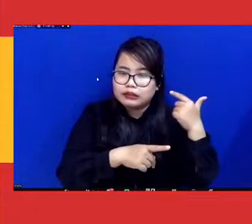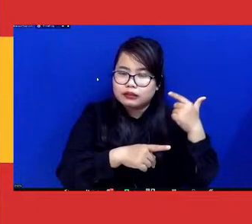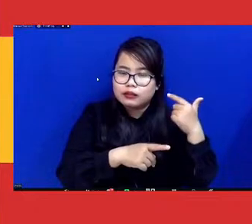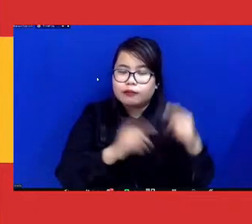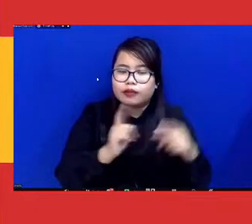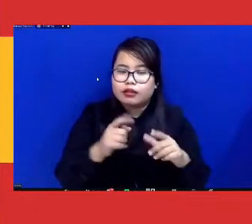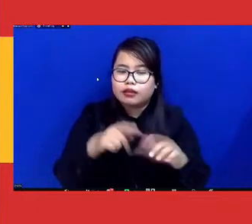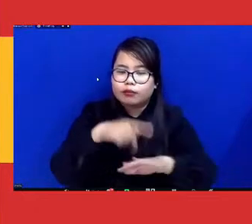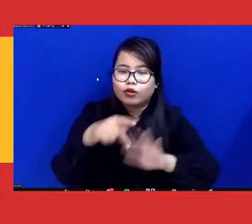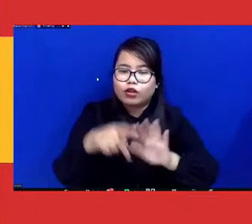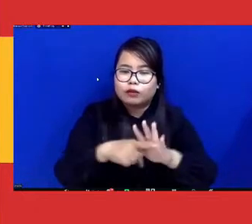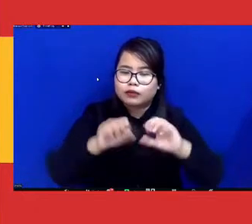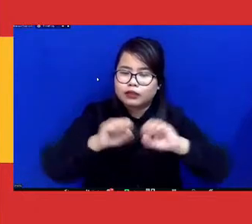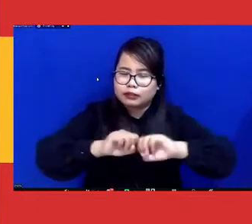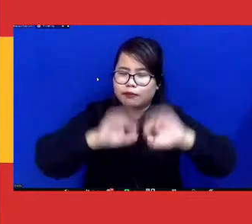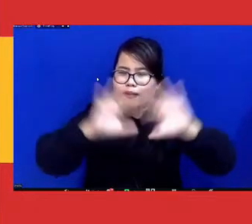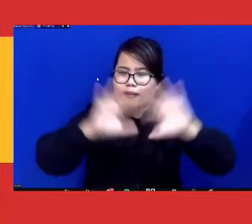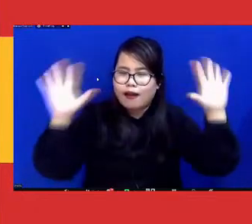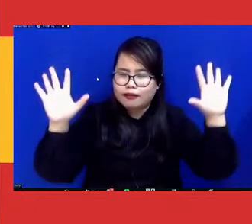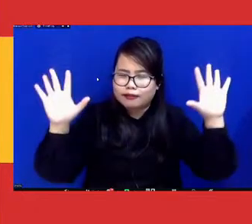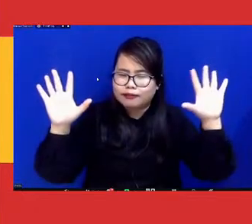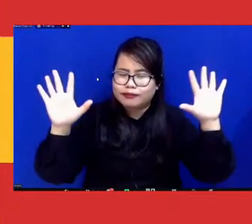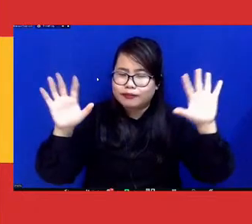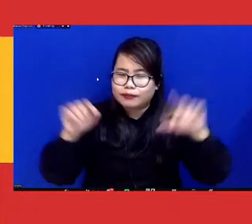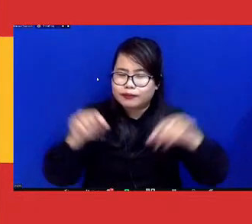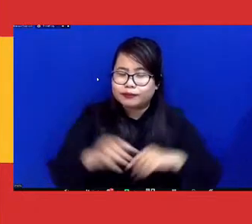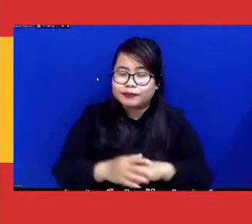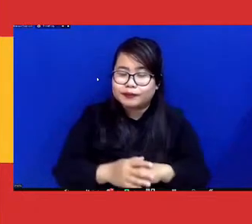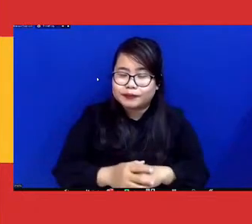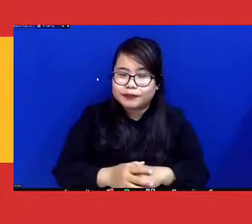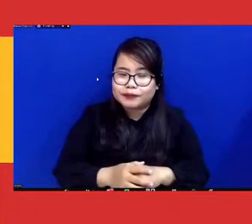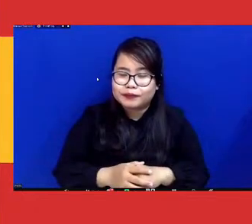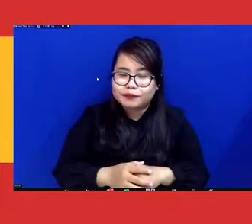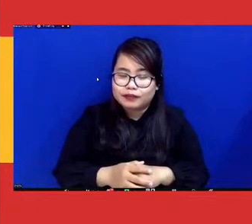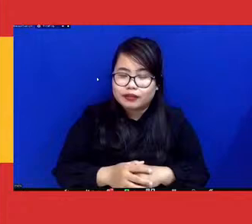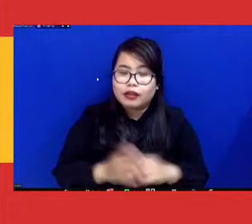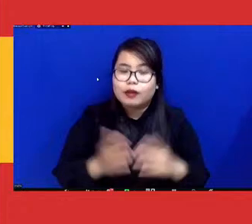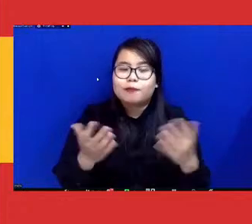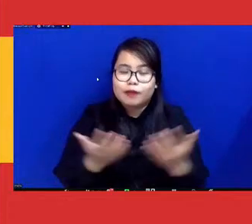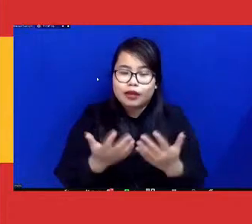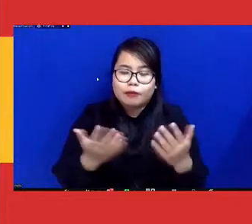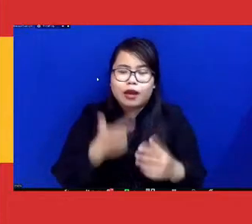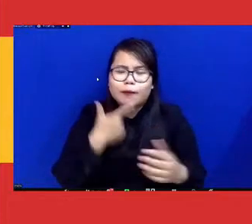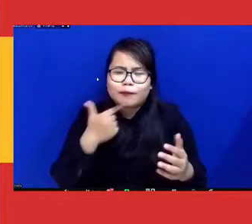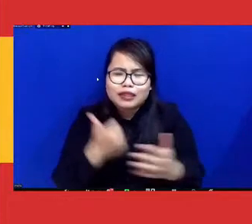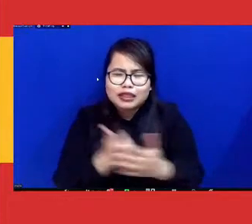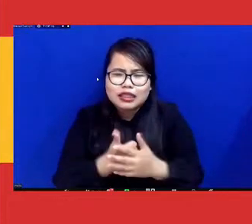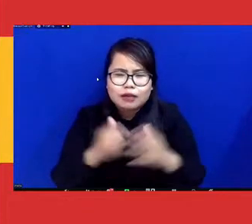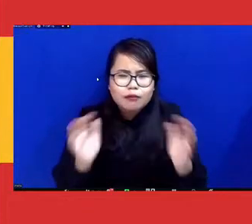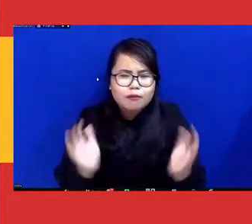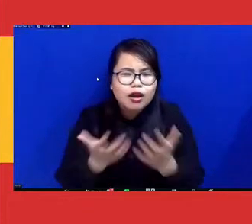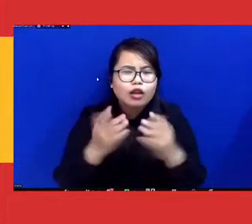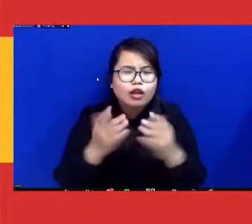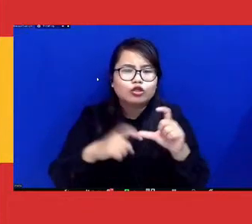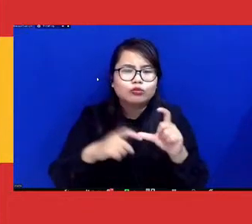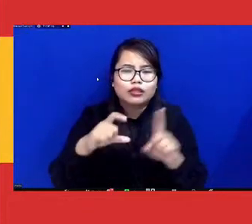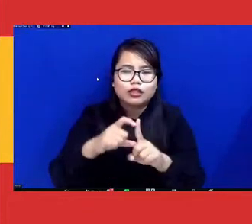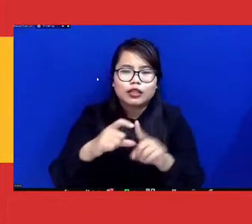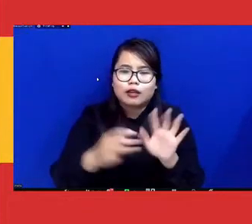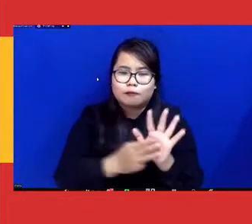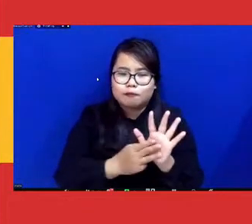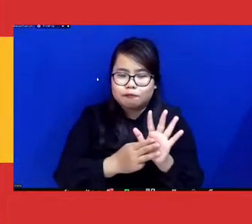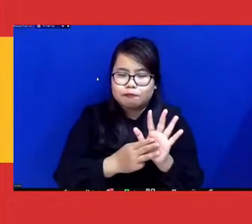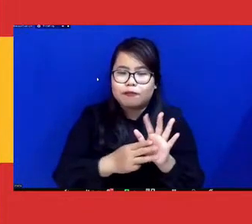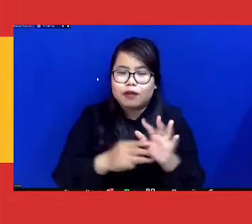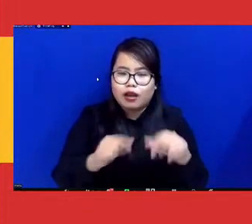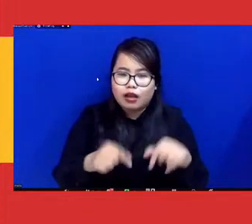gemerlang gitu ya, menuju gemerlang Indonesia Emas, bagaimana pentingnya untuk membangun sumber daya manusia, and